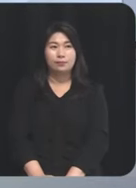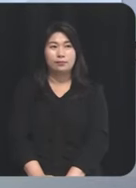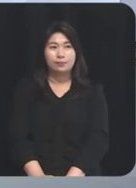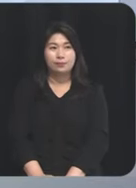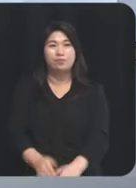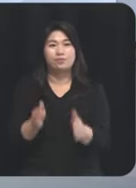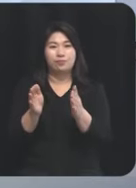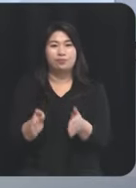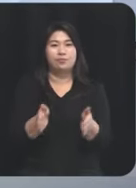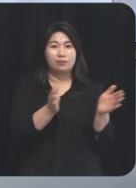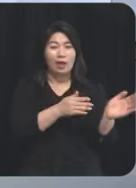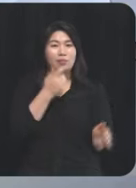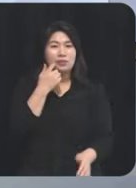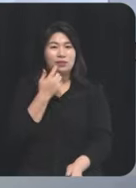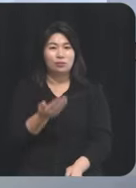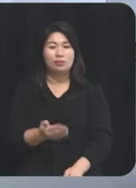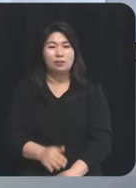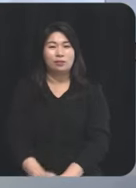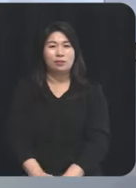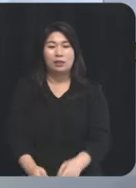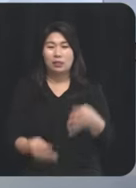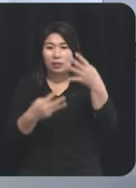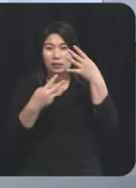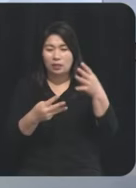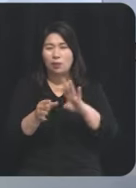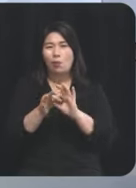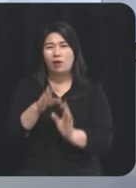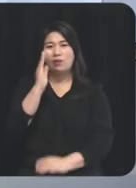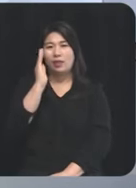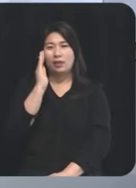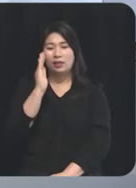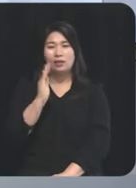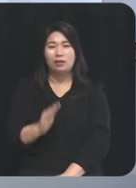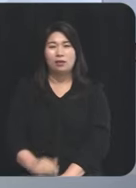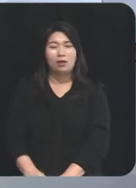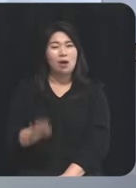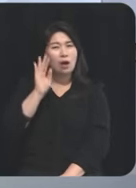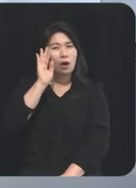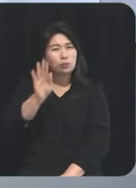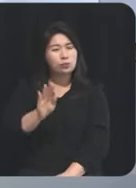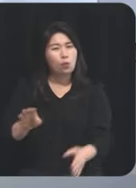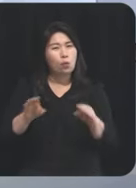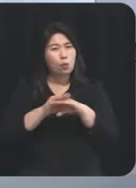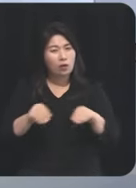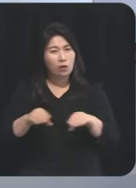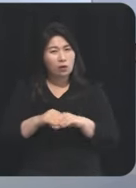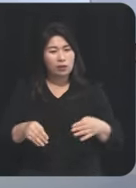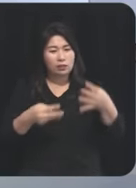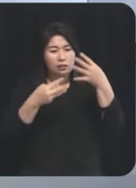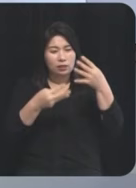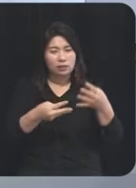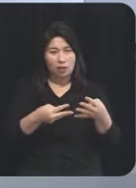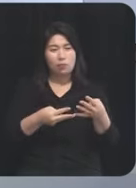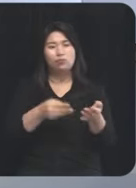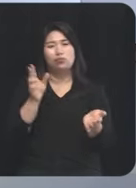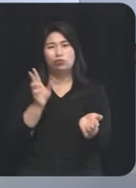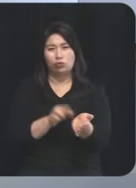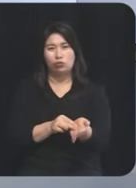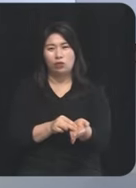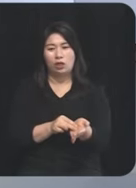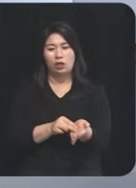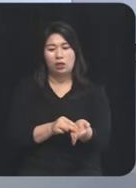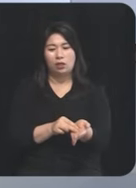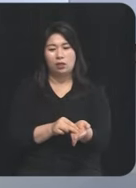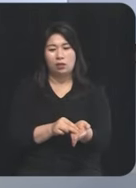네, 다음 질문 드리도록 하겠습니다. 4.3 관련입니다. 앞으로 해결해야 할 4.3의 과제로